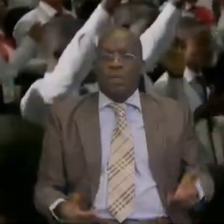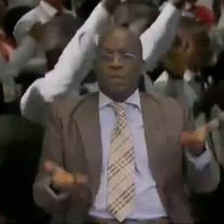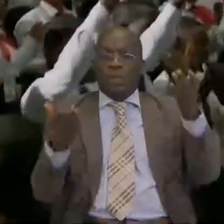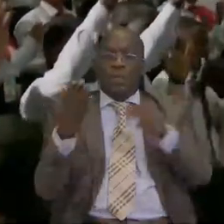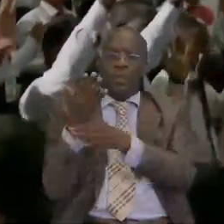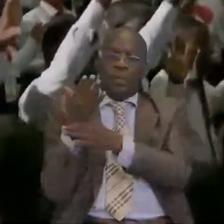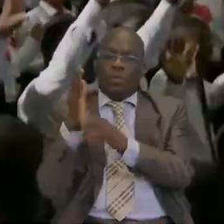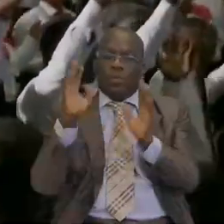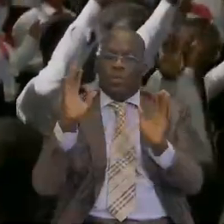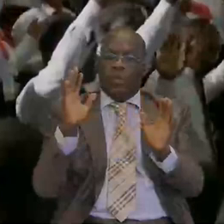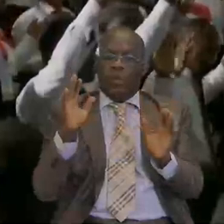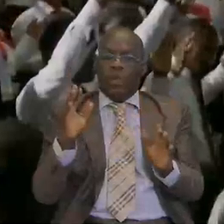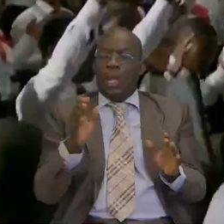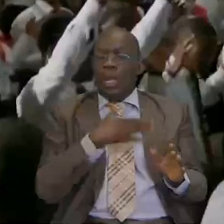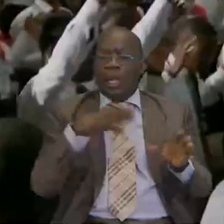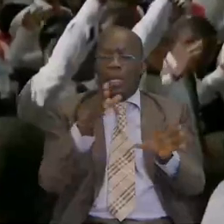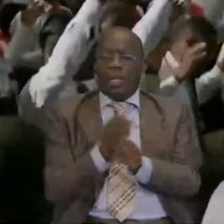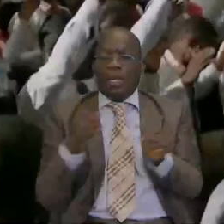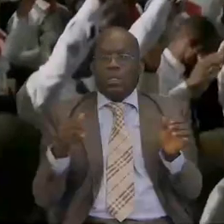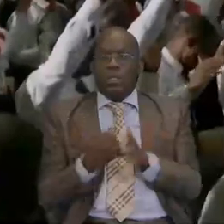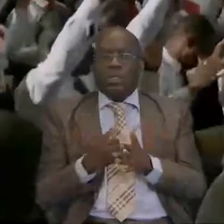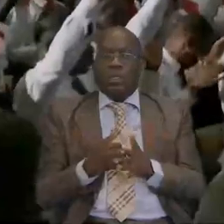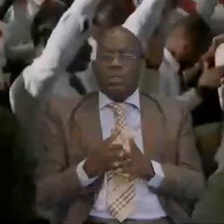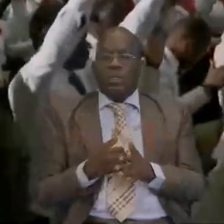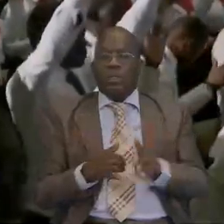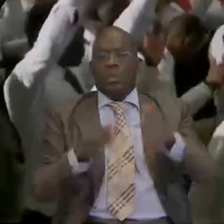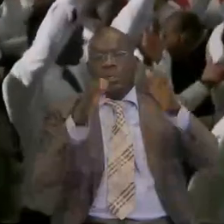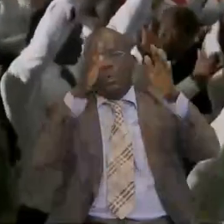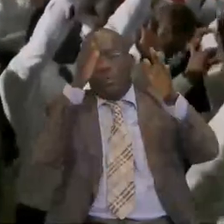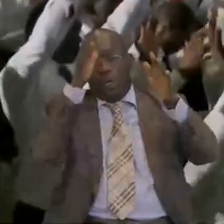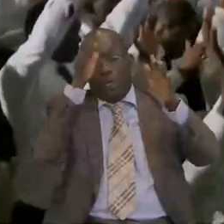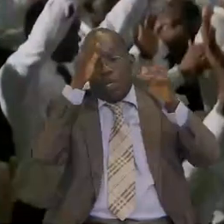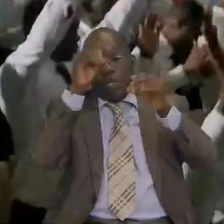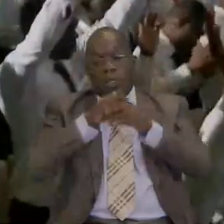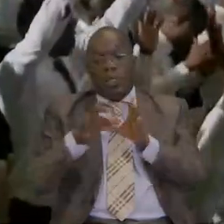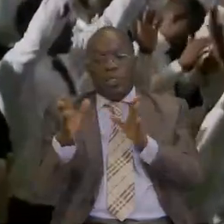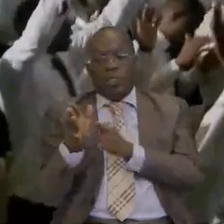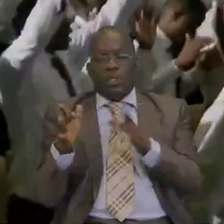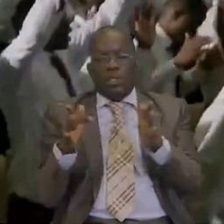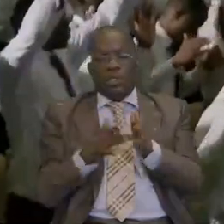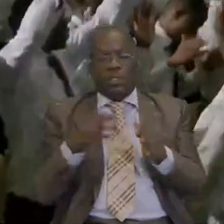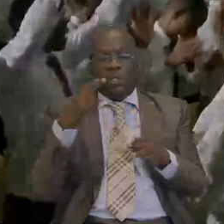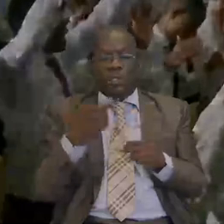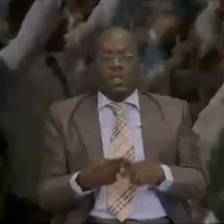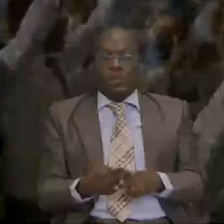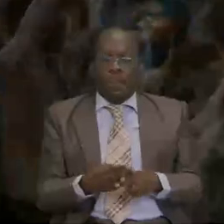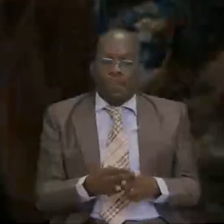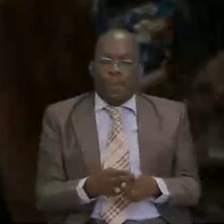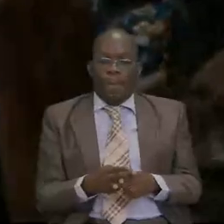Lève cette main et réclame. Lève cette main et réclame. Père, au nom de